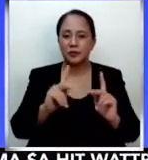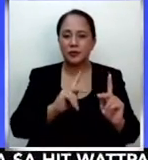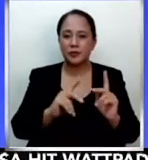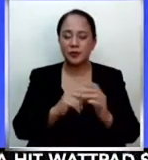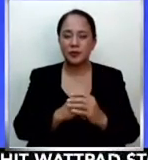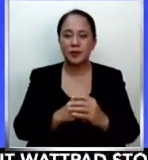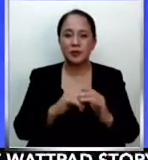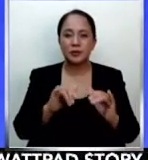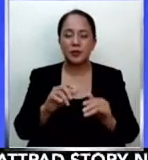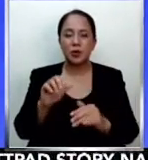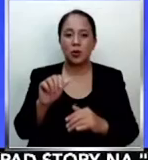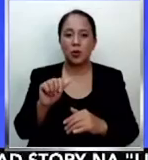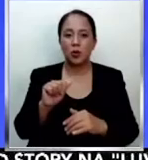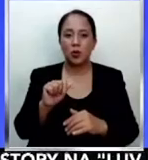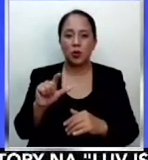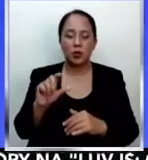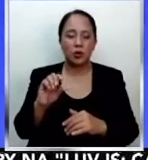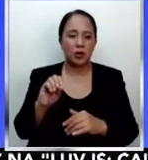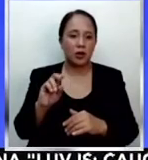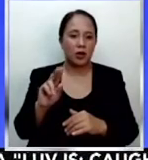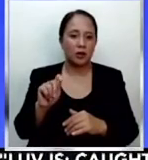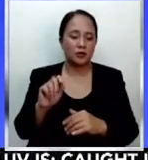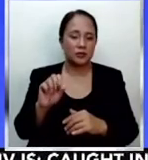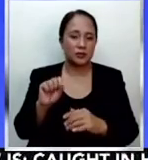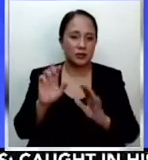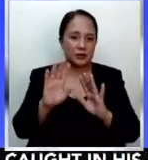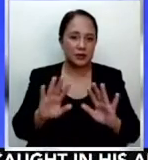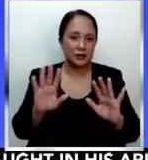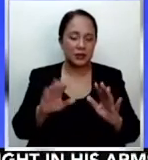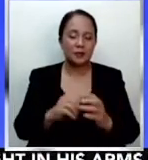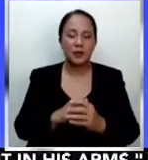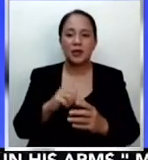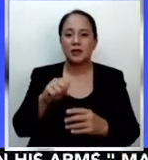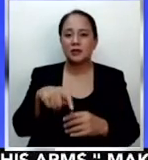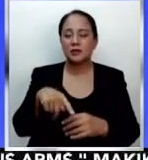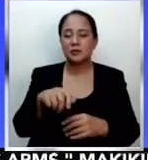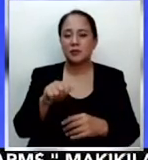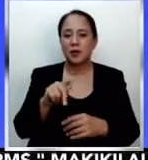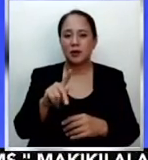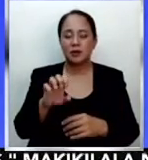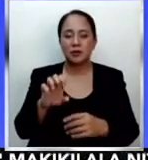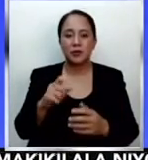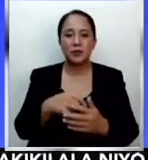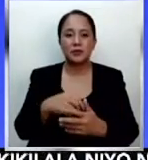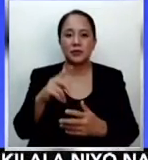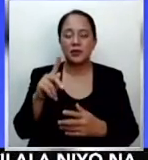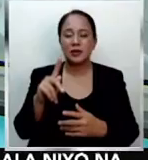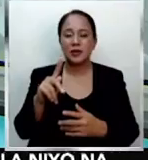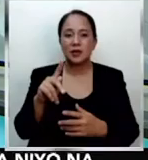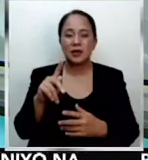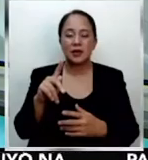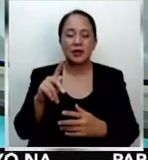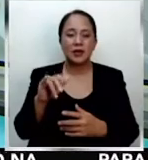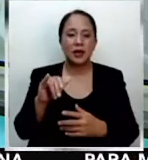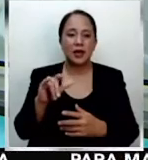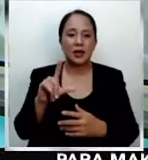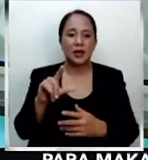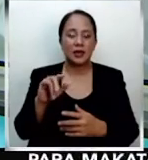All Out Sundays at ang sparkle sweetheart na si Kylene Alcantara. Kylene?